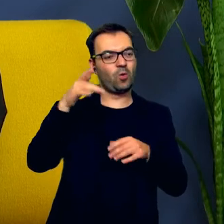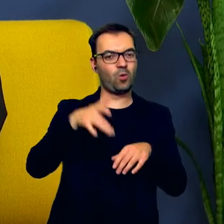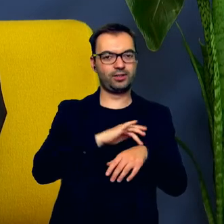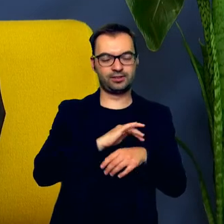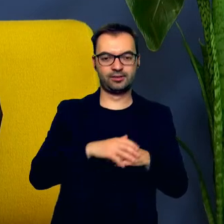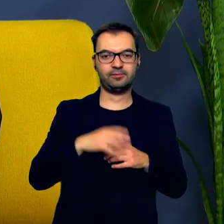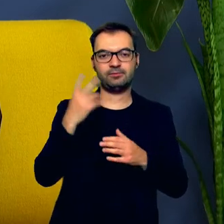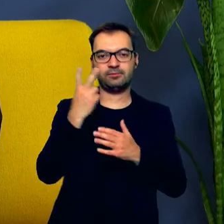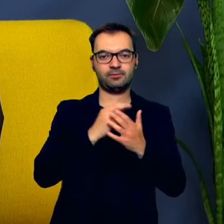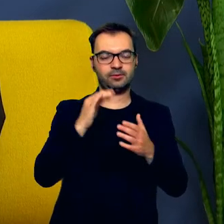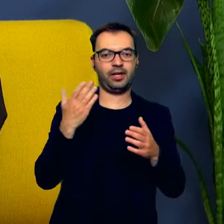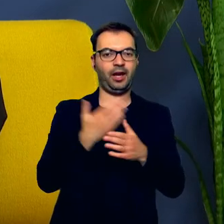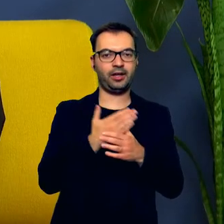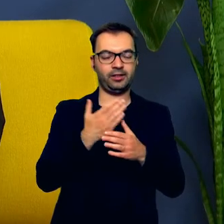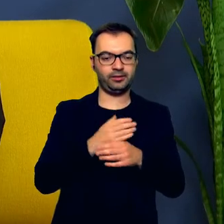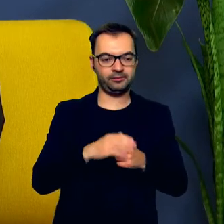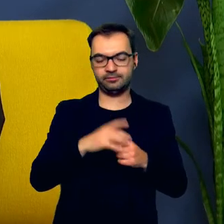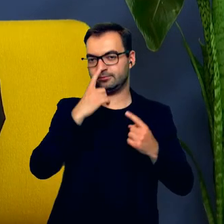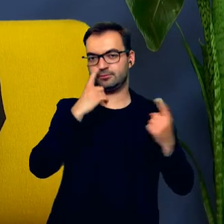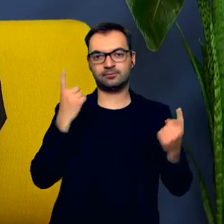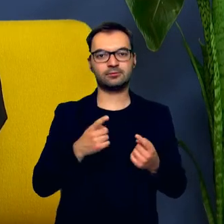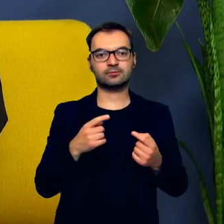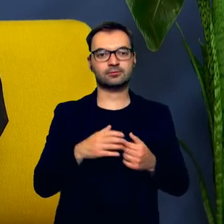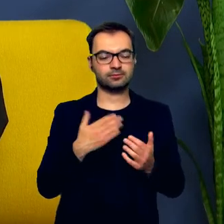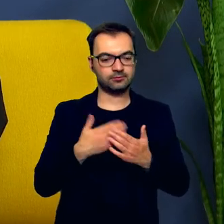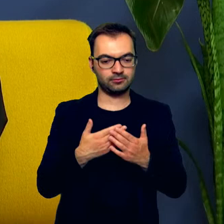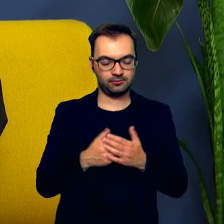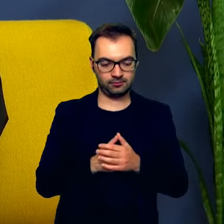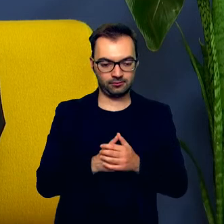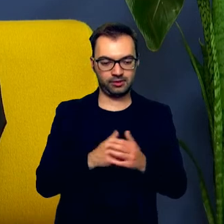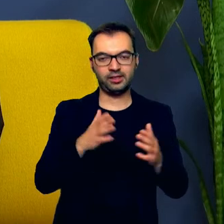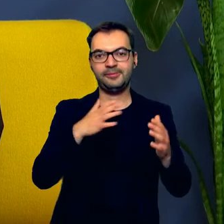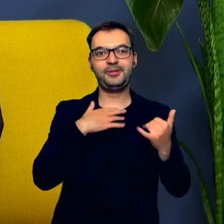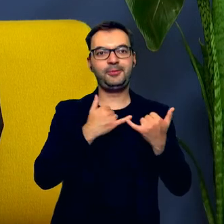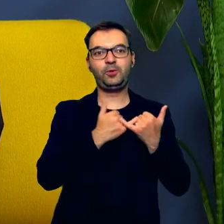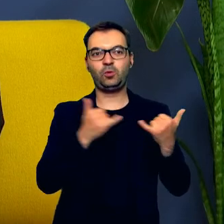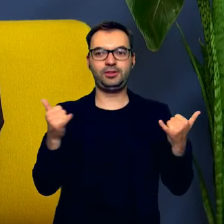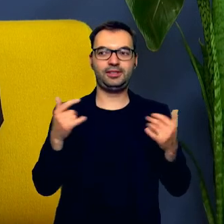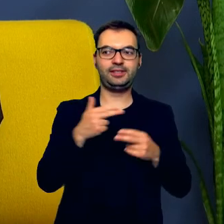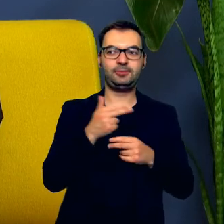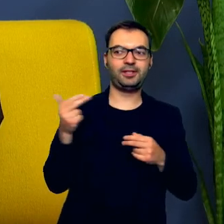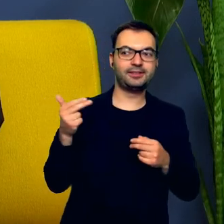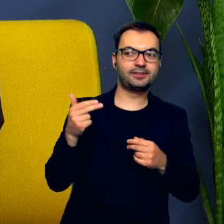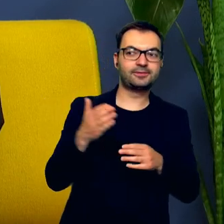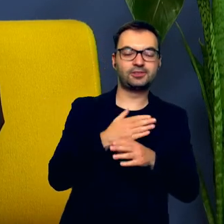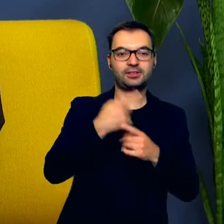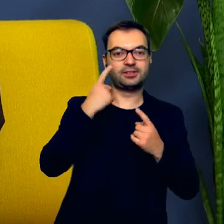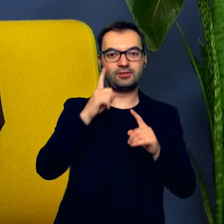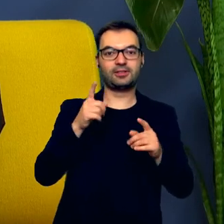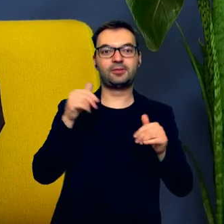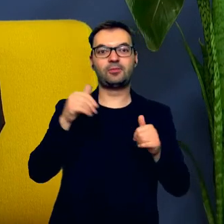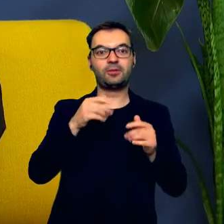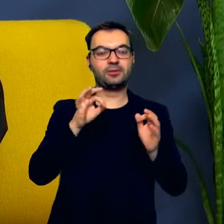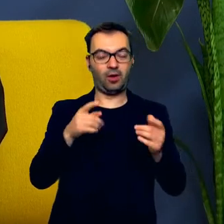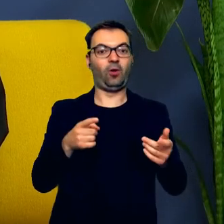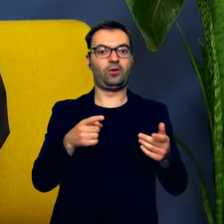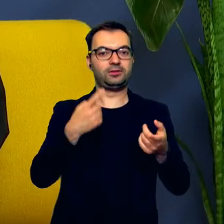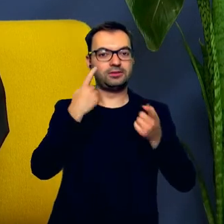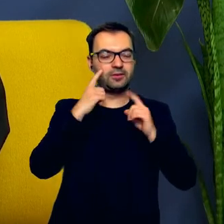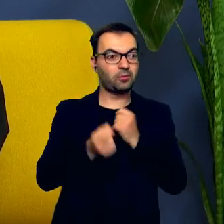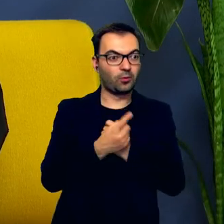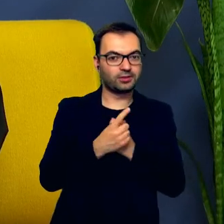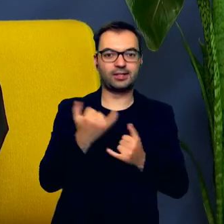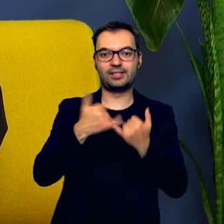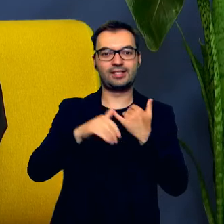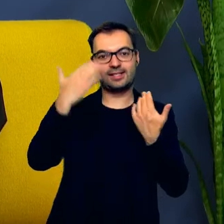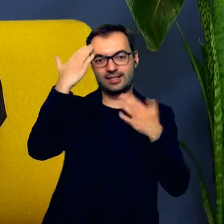znaczy, czytamy jego akta, to jest świetne, bo możemy na różne rzeczy, na które być może nie zwracaliśmy wcześniej uwagi, tę uwagę zwrócić.